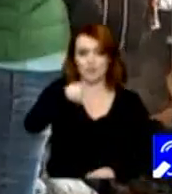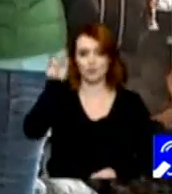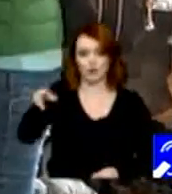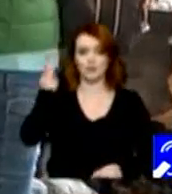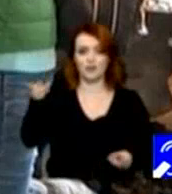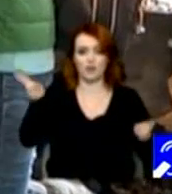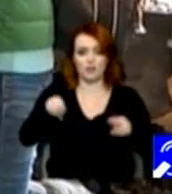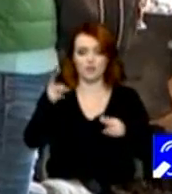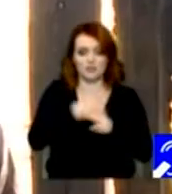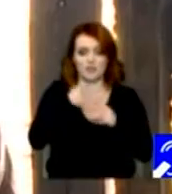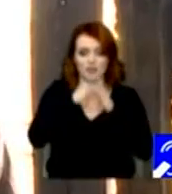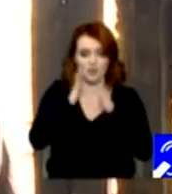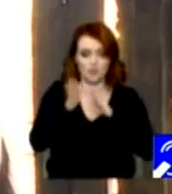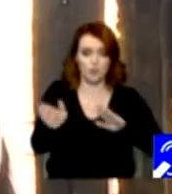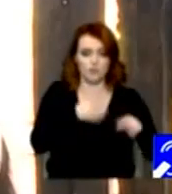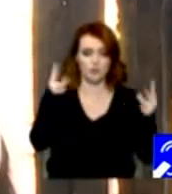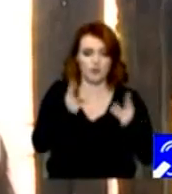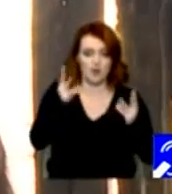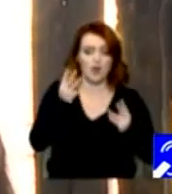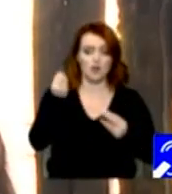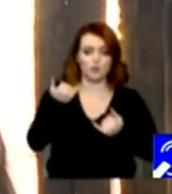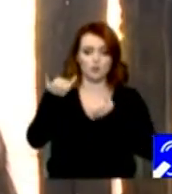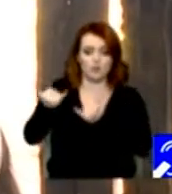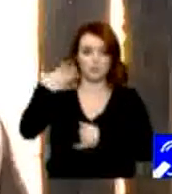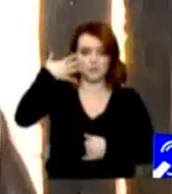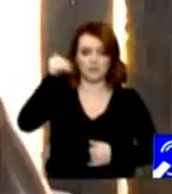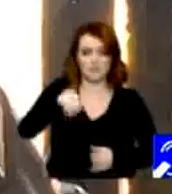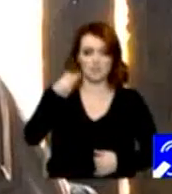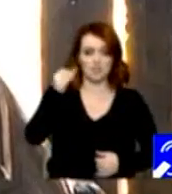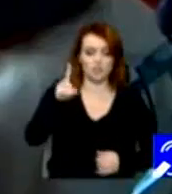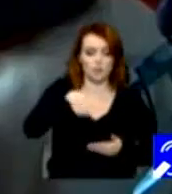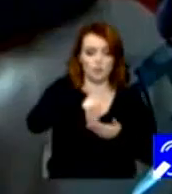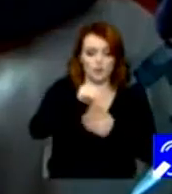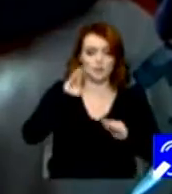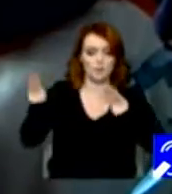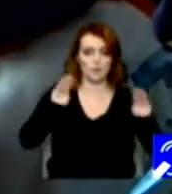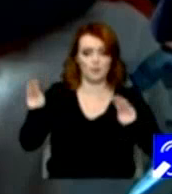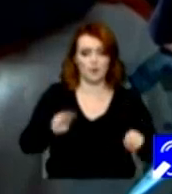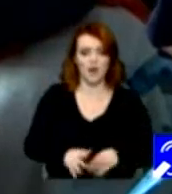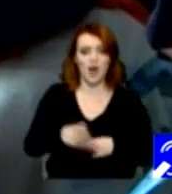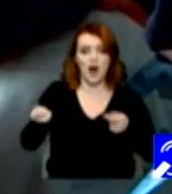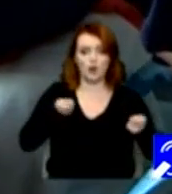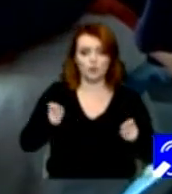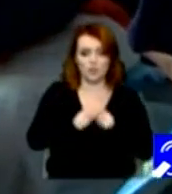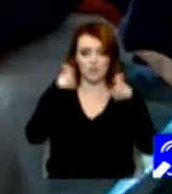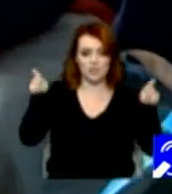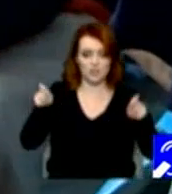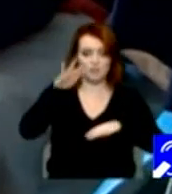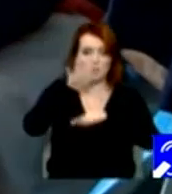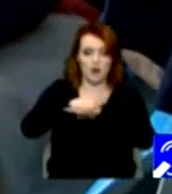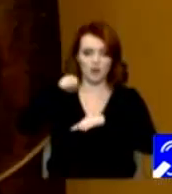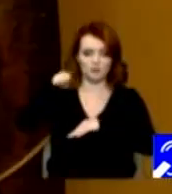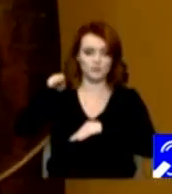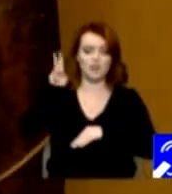rămas fără locuință urma incendiului vor primi și câte 50.000 RON pentru a se procura mobilă autoritățile au deschis și conturi bancare